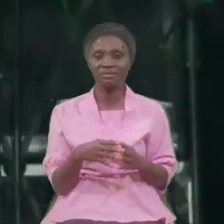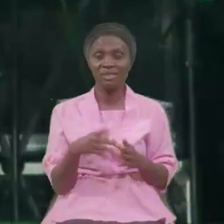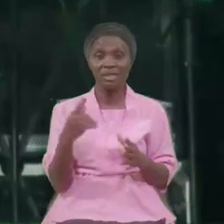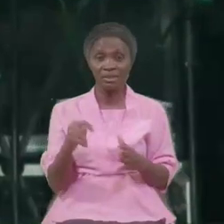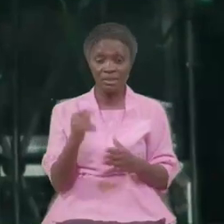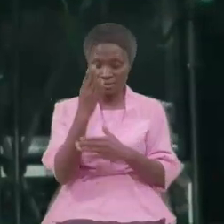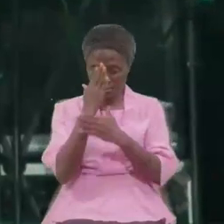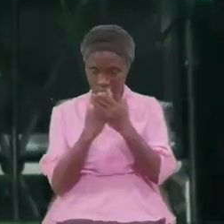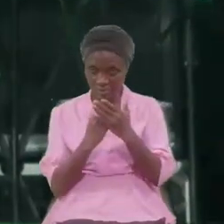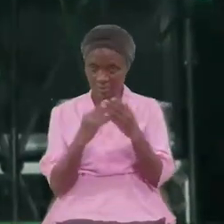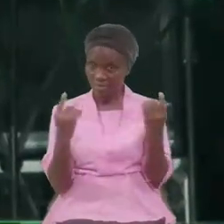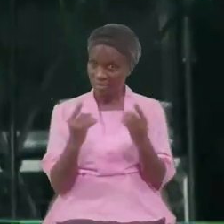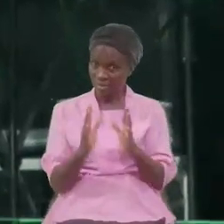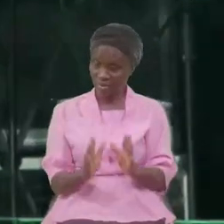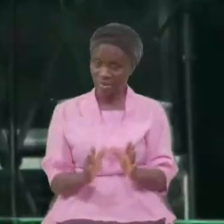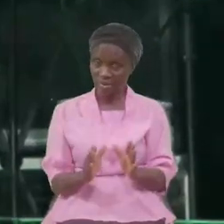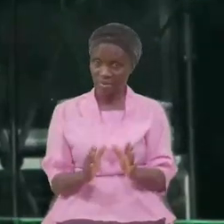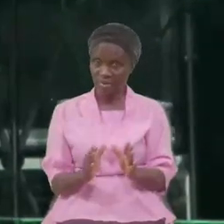Le pécheur pénitent,